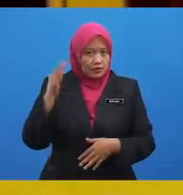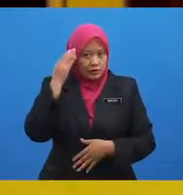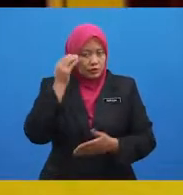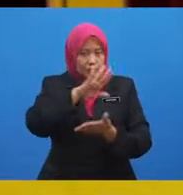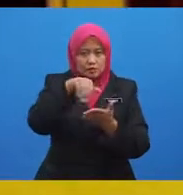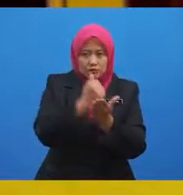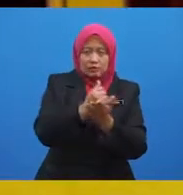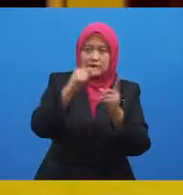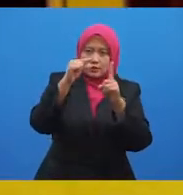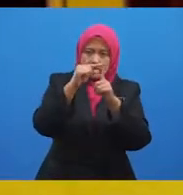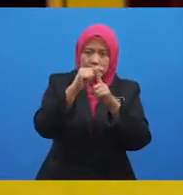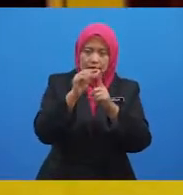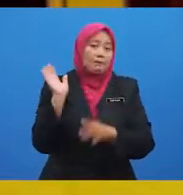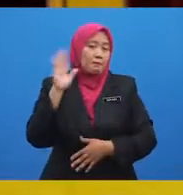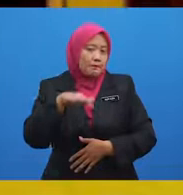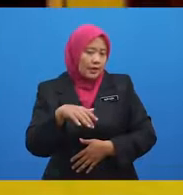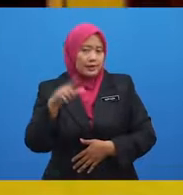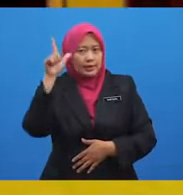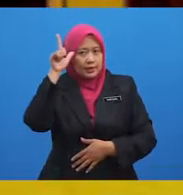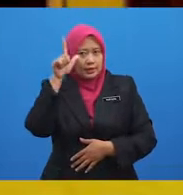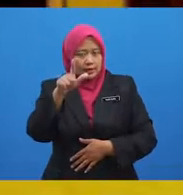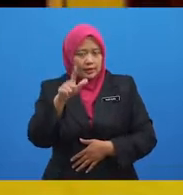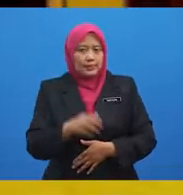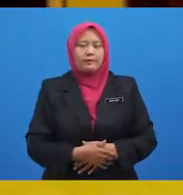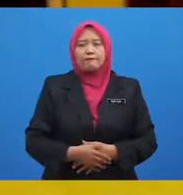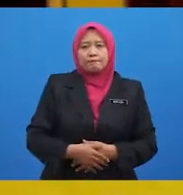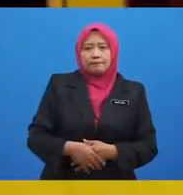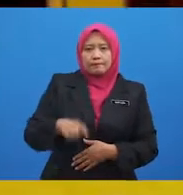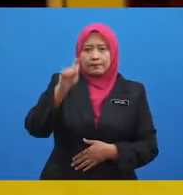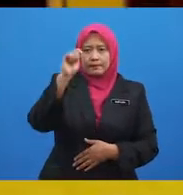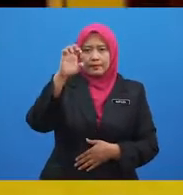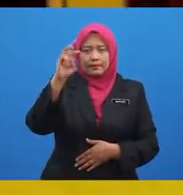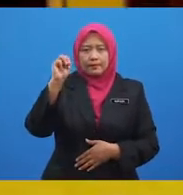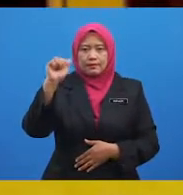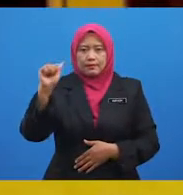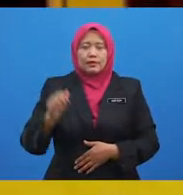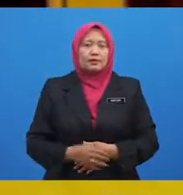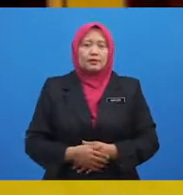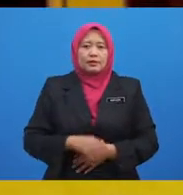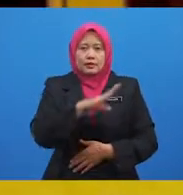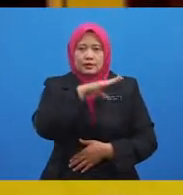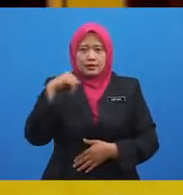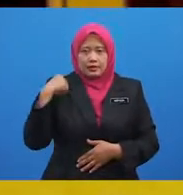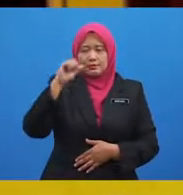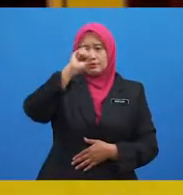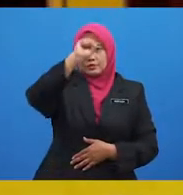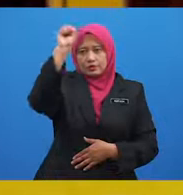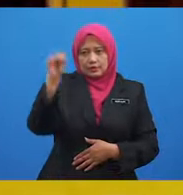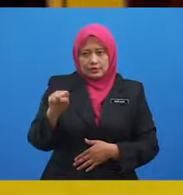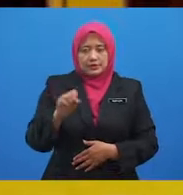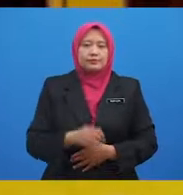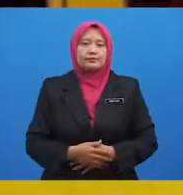ini, mari kita lihat pula tema dan persoalannya. Sebelum itu, marilah kita